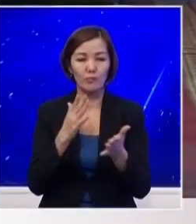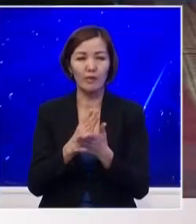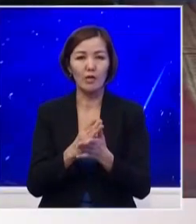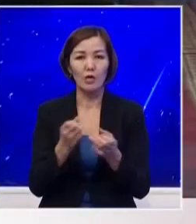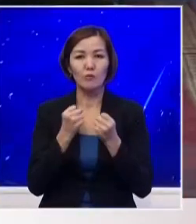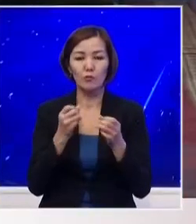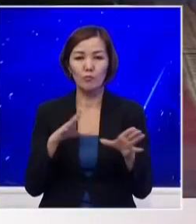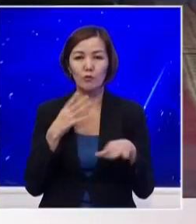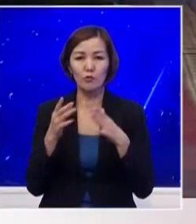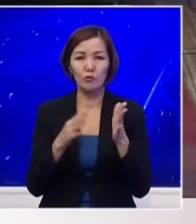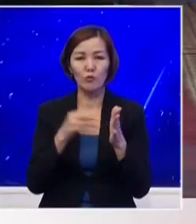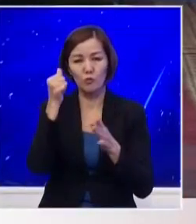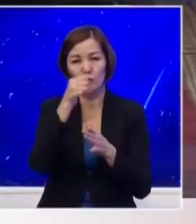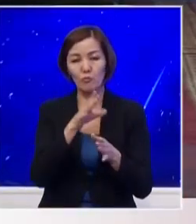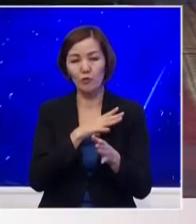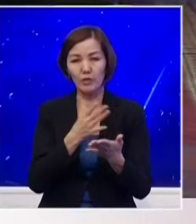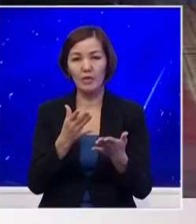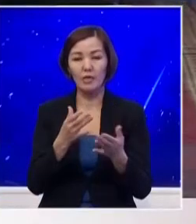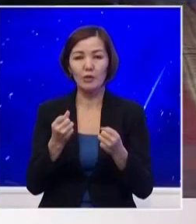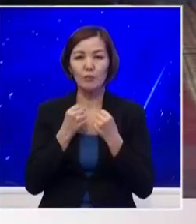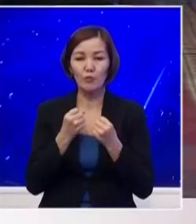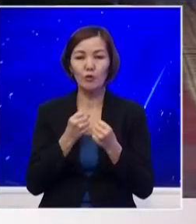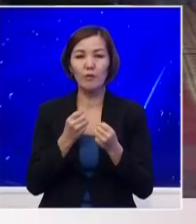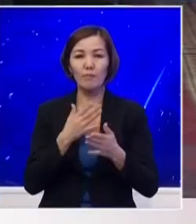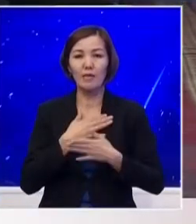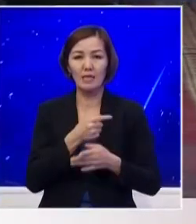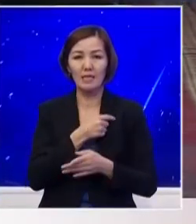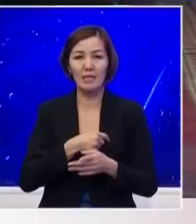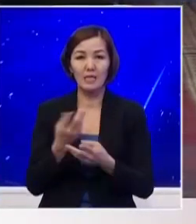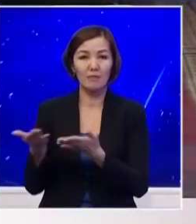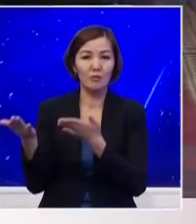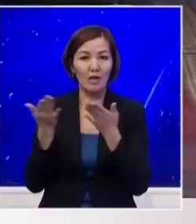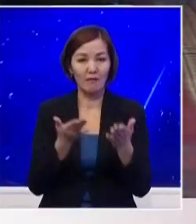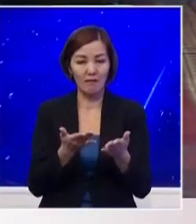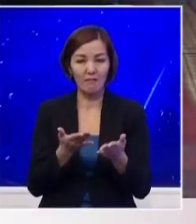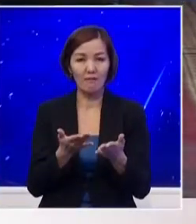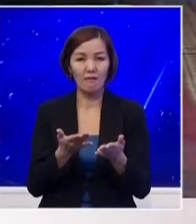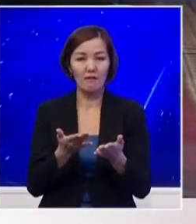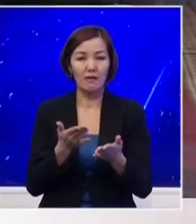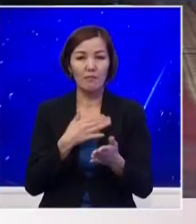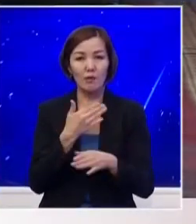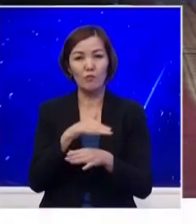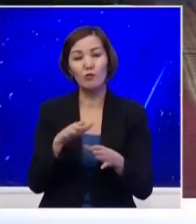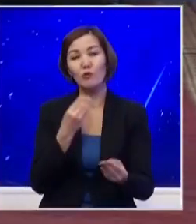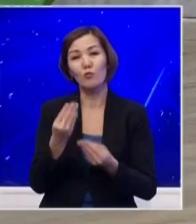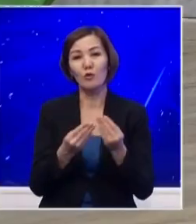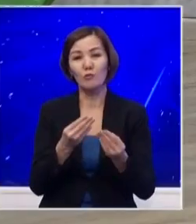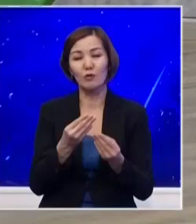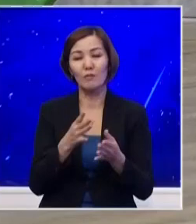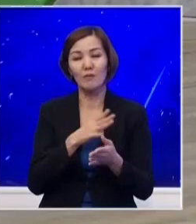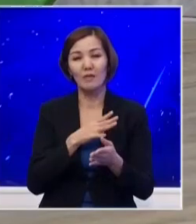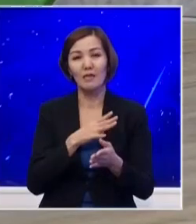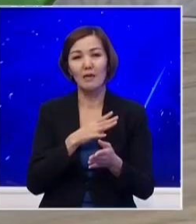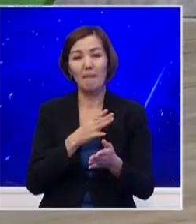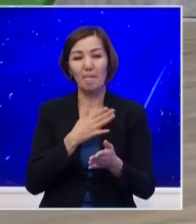жүргеніме 9 жылдан астам уақыт болды. Бұл спортқа мені тренерім өзі шақырған. Мен көшеде ойнап жүрген бала едім. Маған